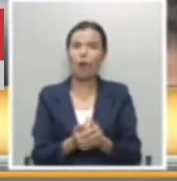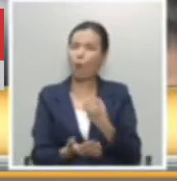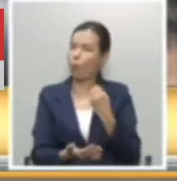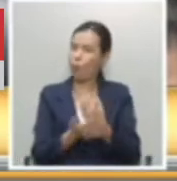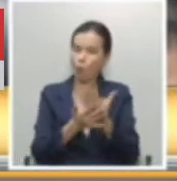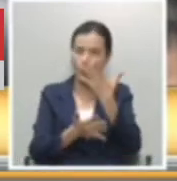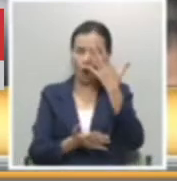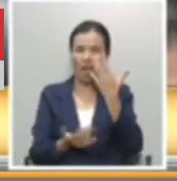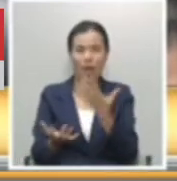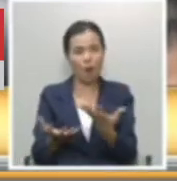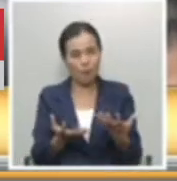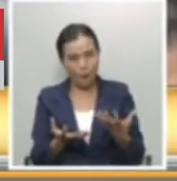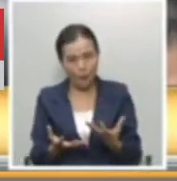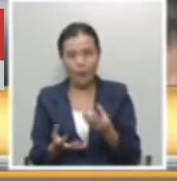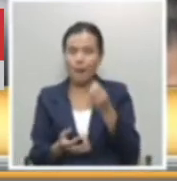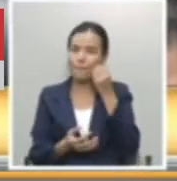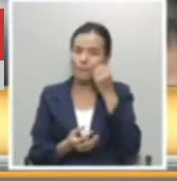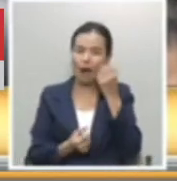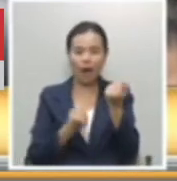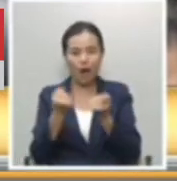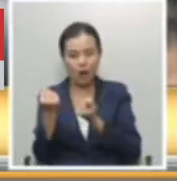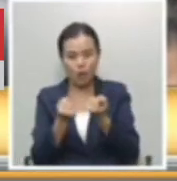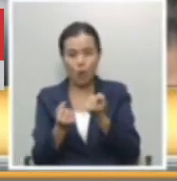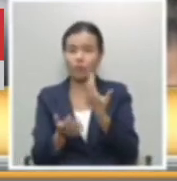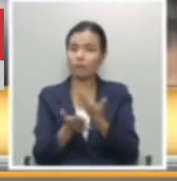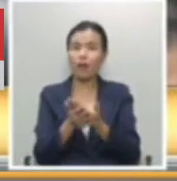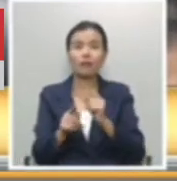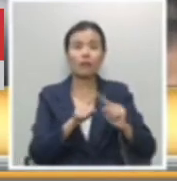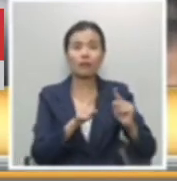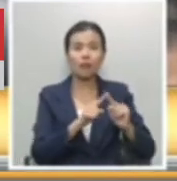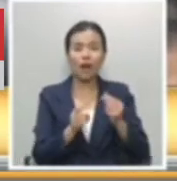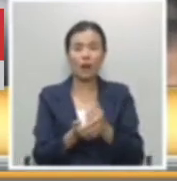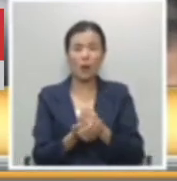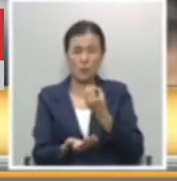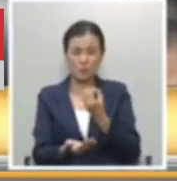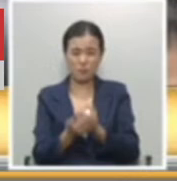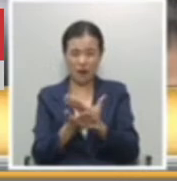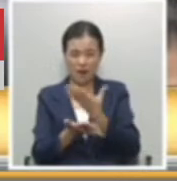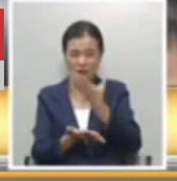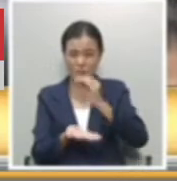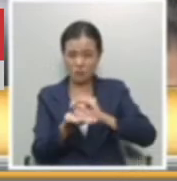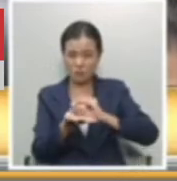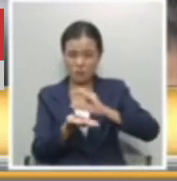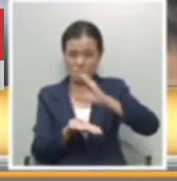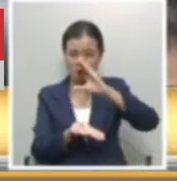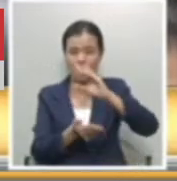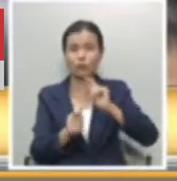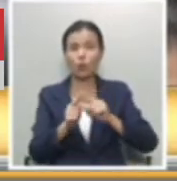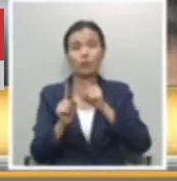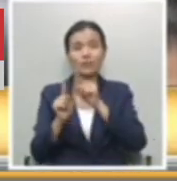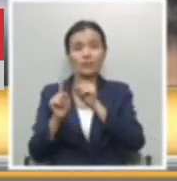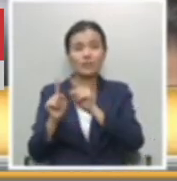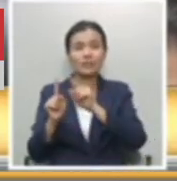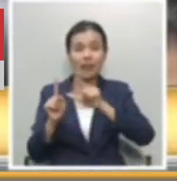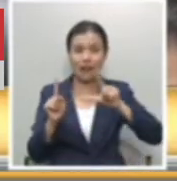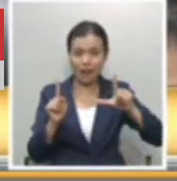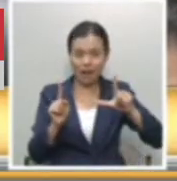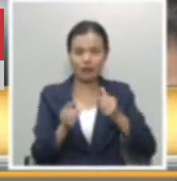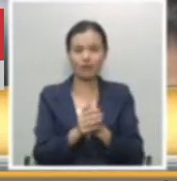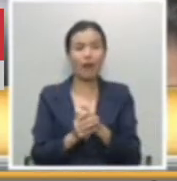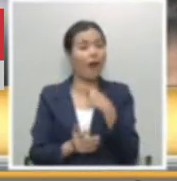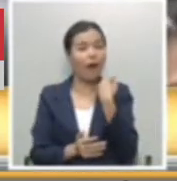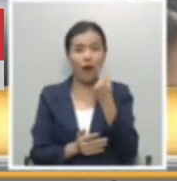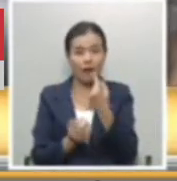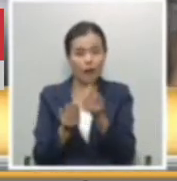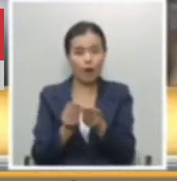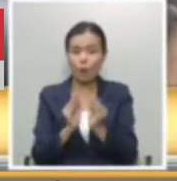เขามีสินทรัพย์เนี่ยเพิ่มขึ้นมากกว่า1ล้านล้านบาทครับผมไม่กล่าวนะครับว่าเป็นใคร